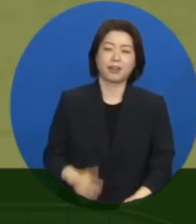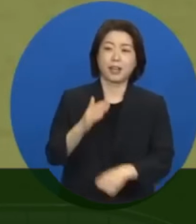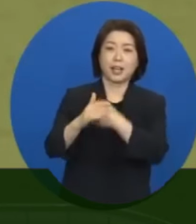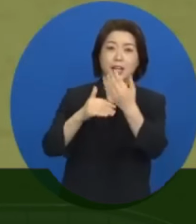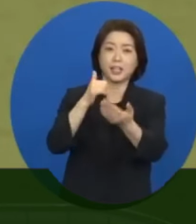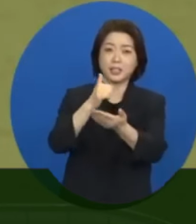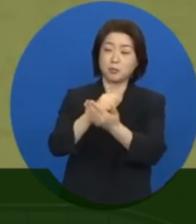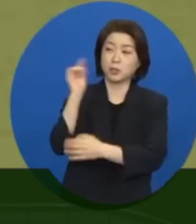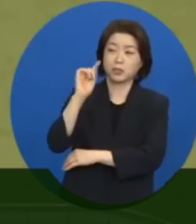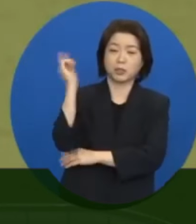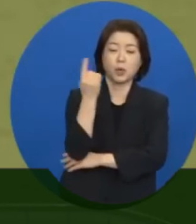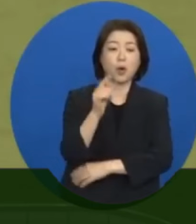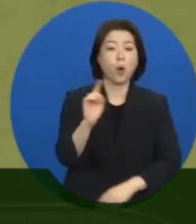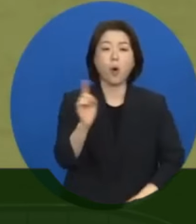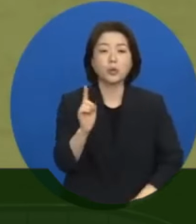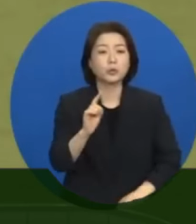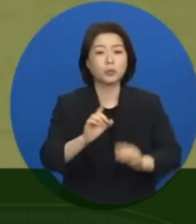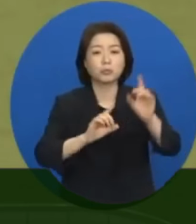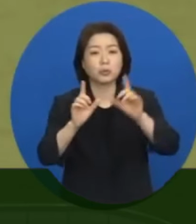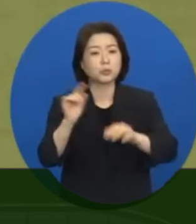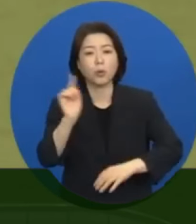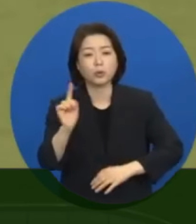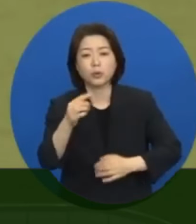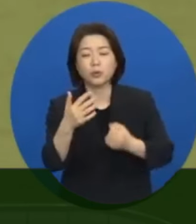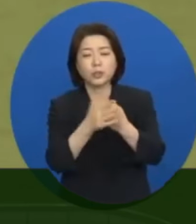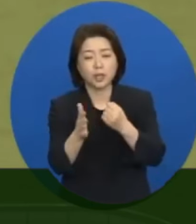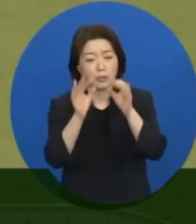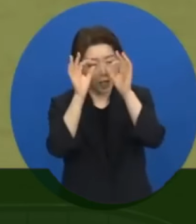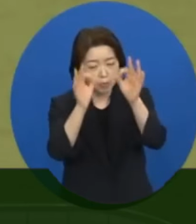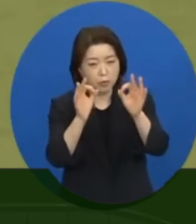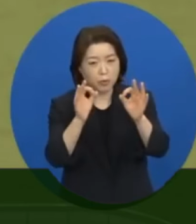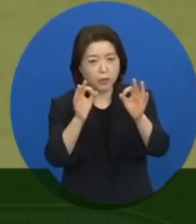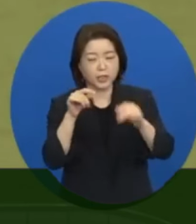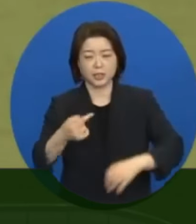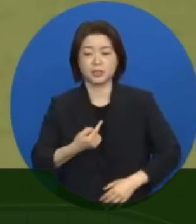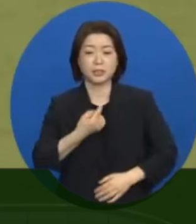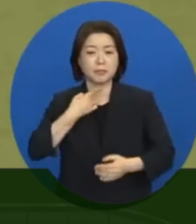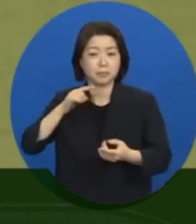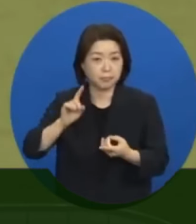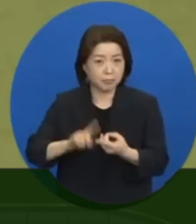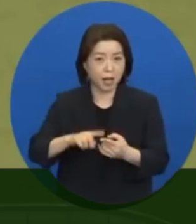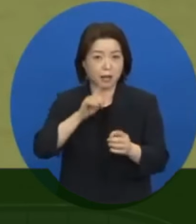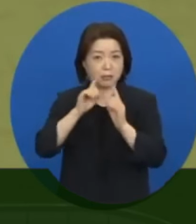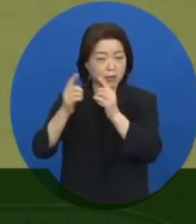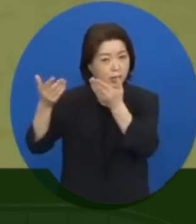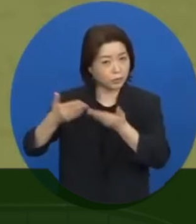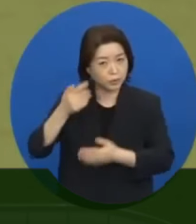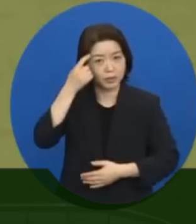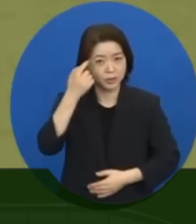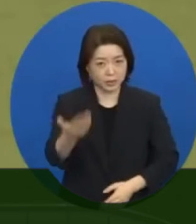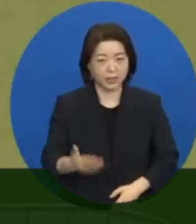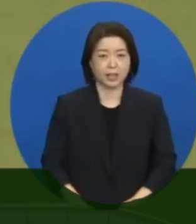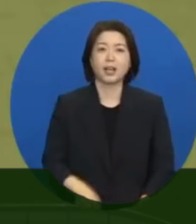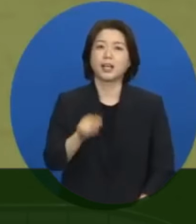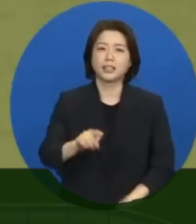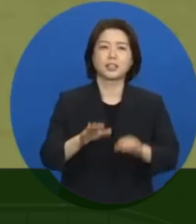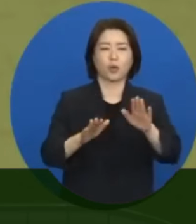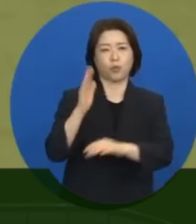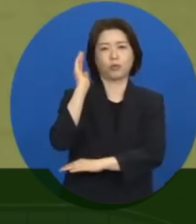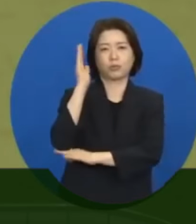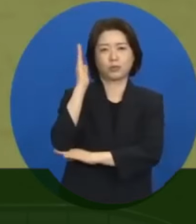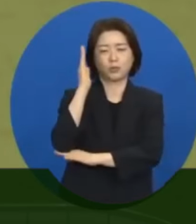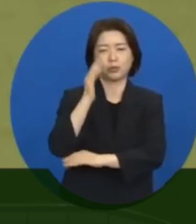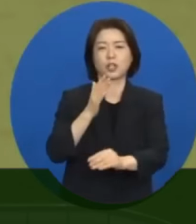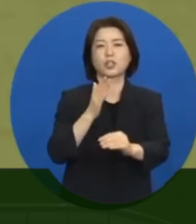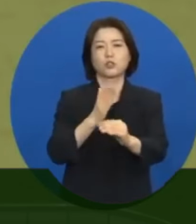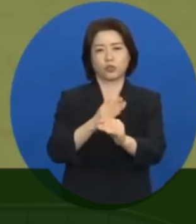점을 보시고 이렇게 말씀하시고 마음에 드신다고 하는 것일까요 이것이 오늘 설교의